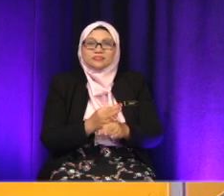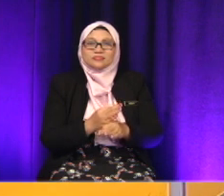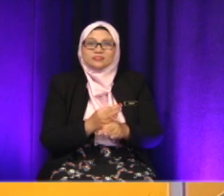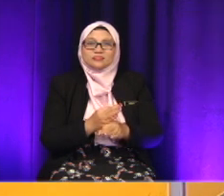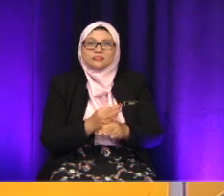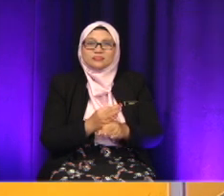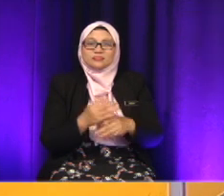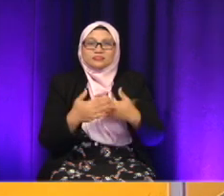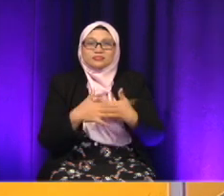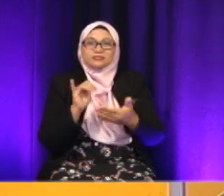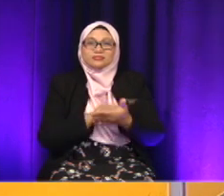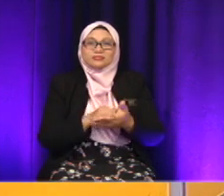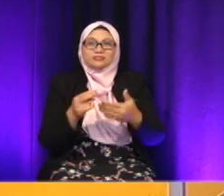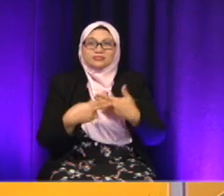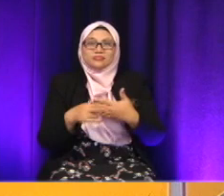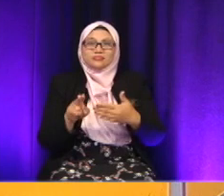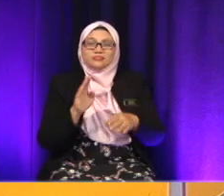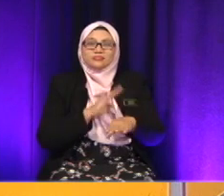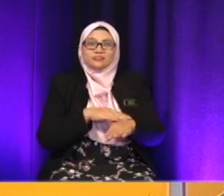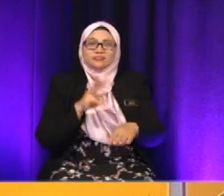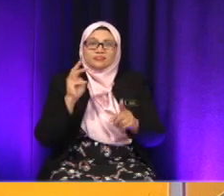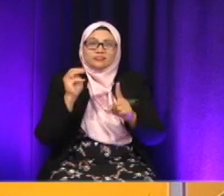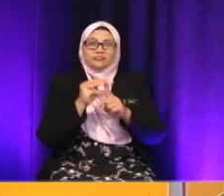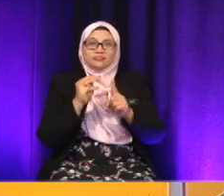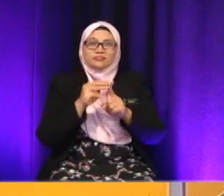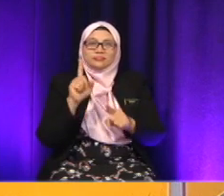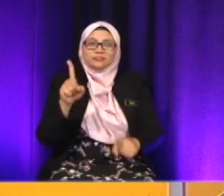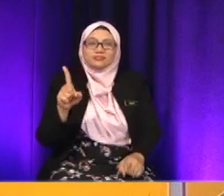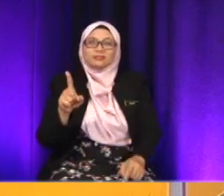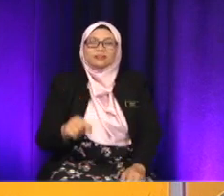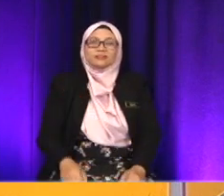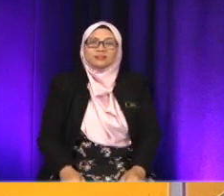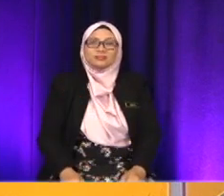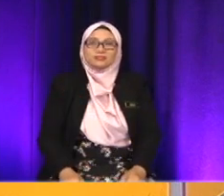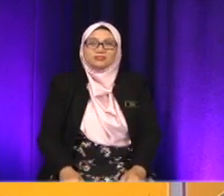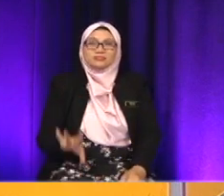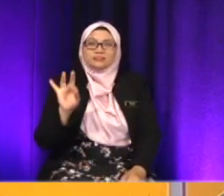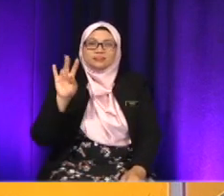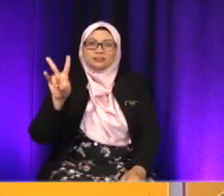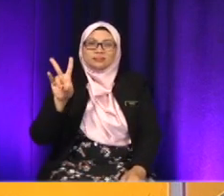basudah hantu 82 ini Oke